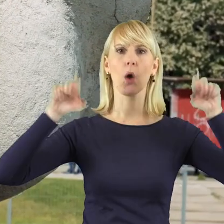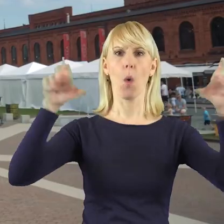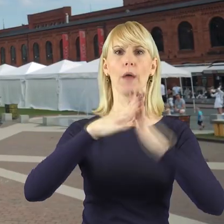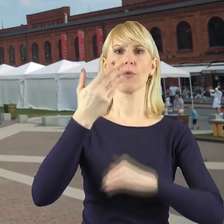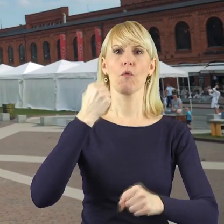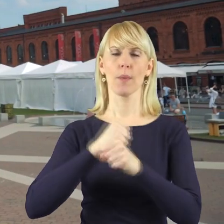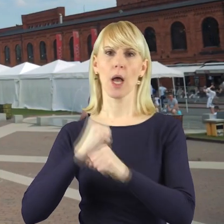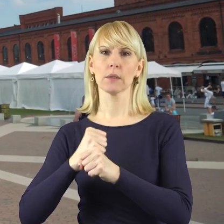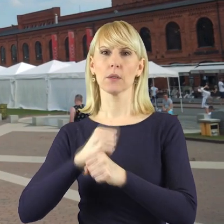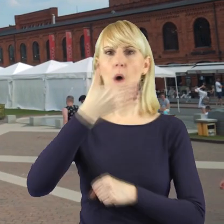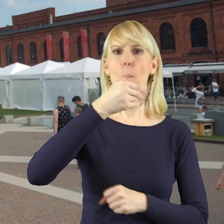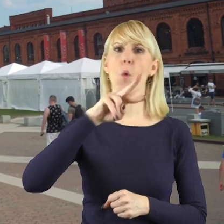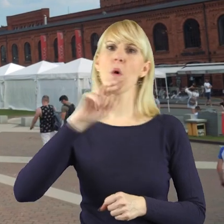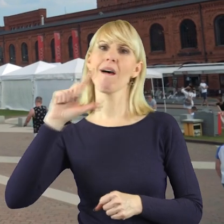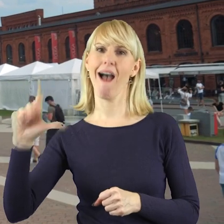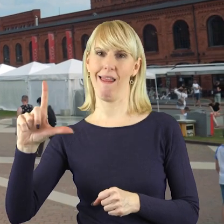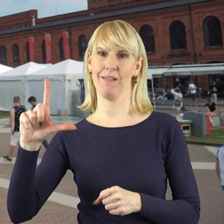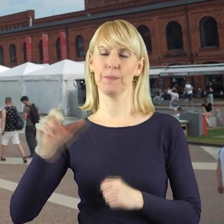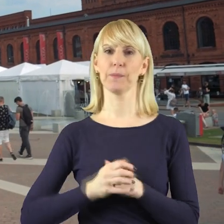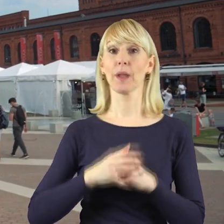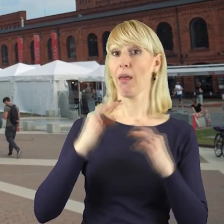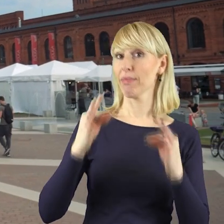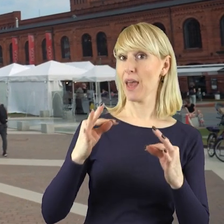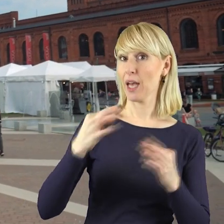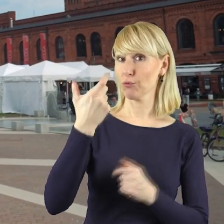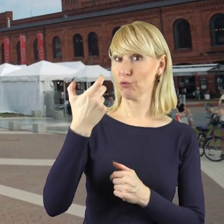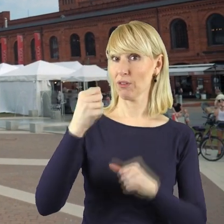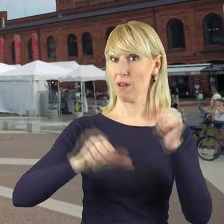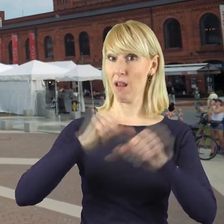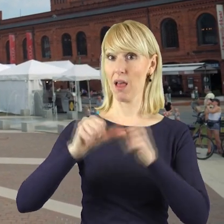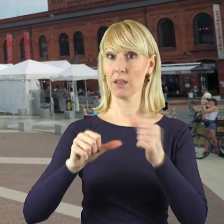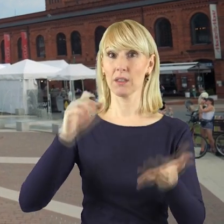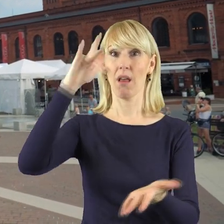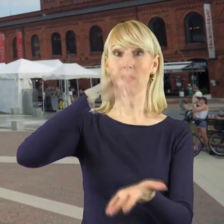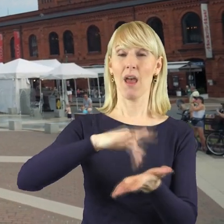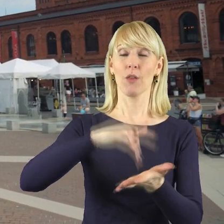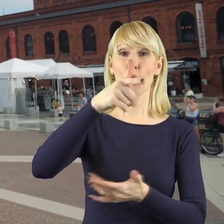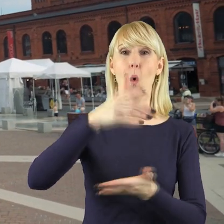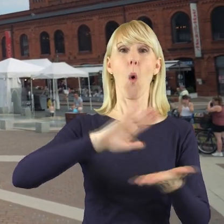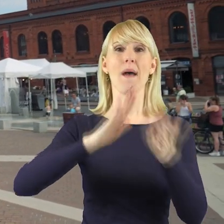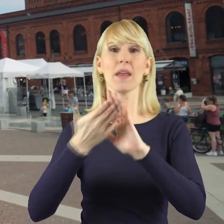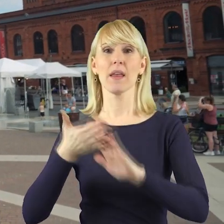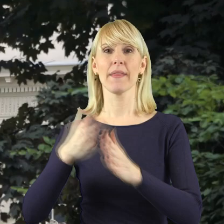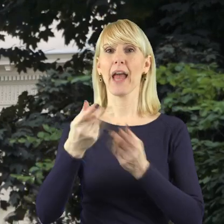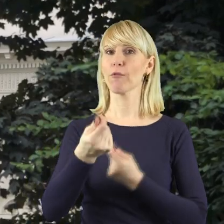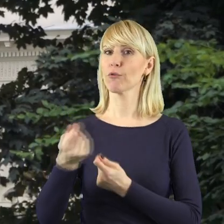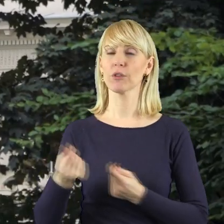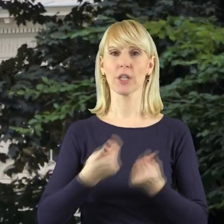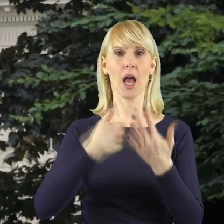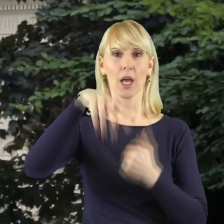murale. Dwusetlecie przemysłowej Łodzi świętować zaś możemy na rynku włókniarek łódzkich, patrząc na